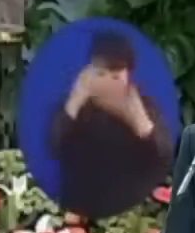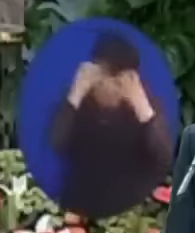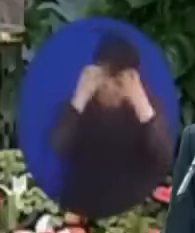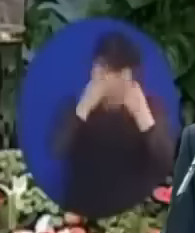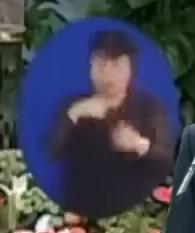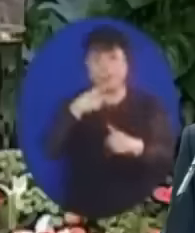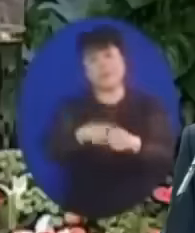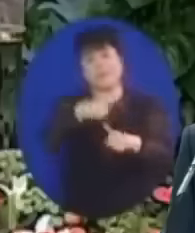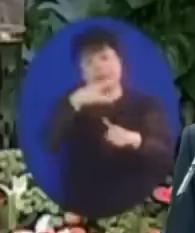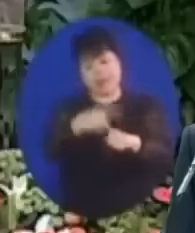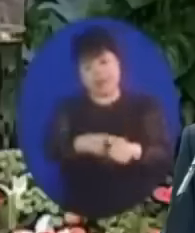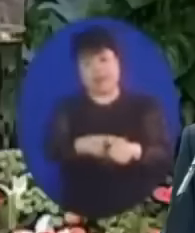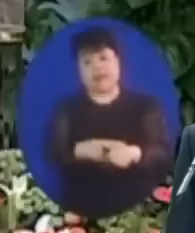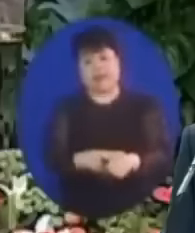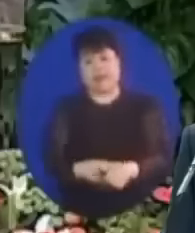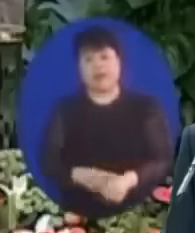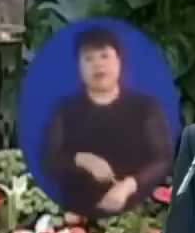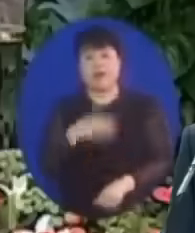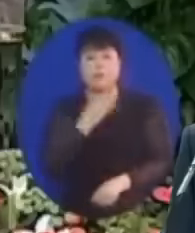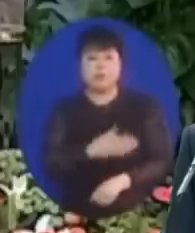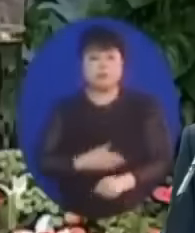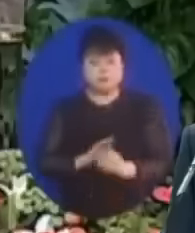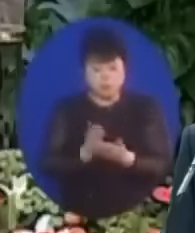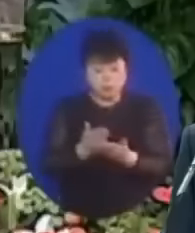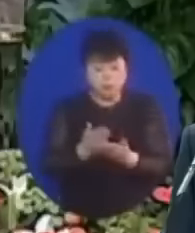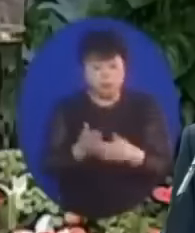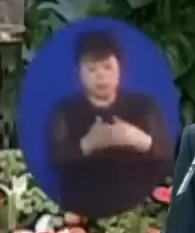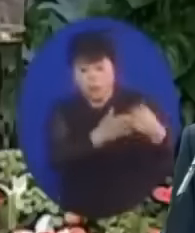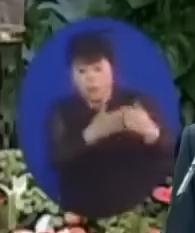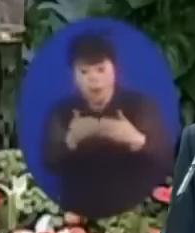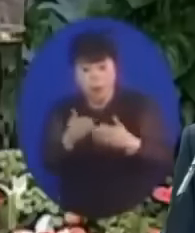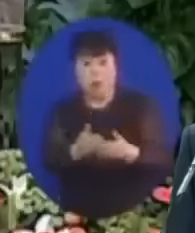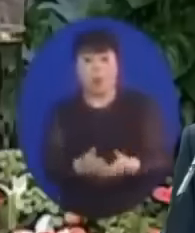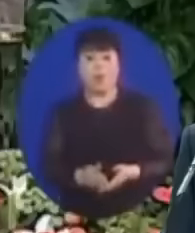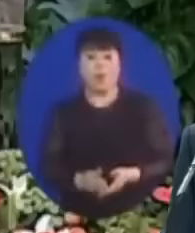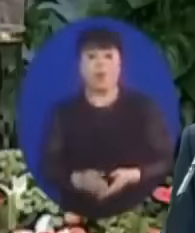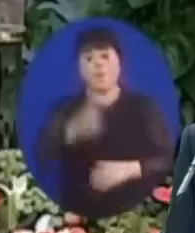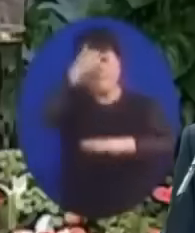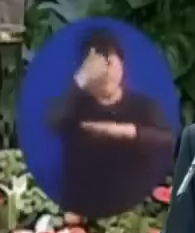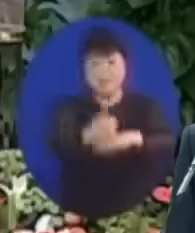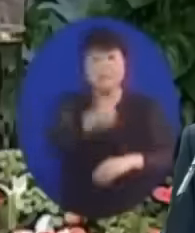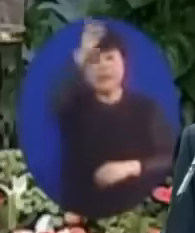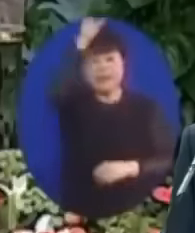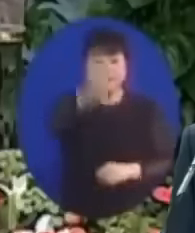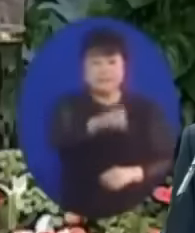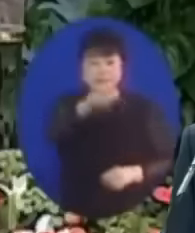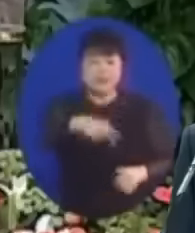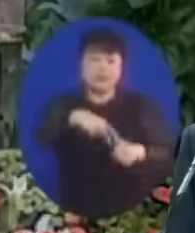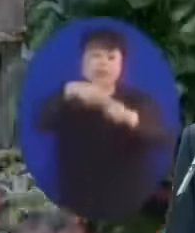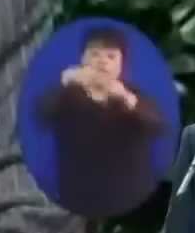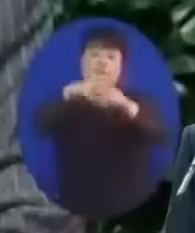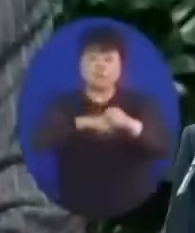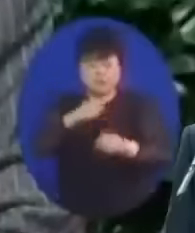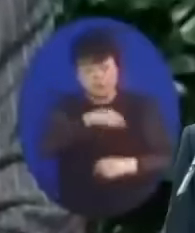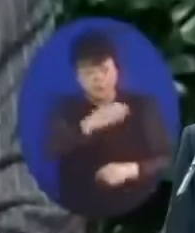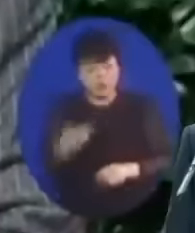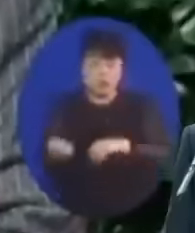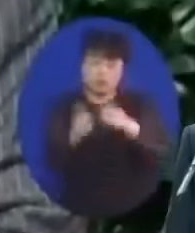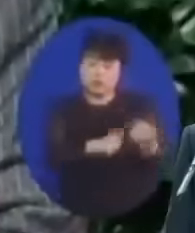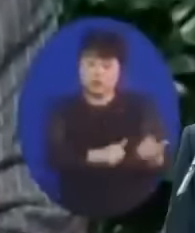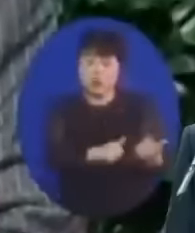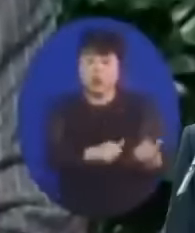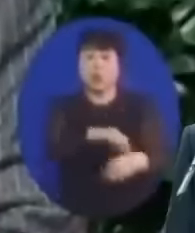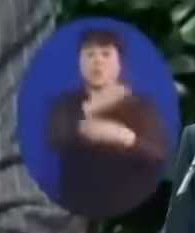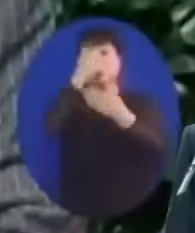고통과 핍박과 고난을 몸소 받았은 것입니다. 그리고 최후로 십자가에 달려 몸짓고 피 흘려 죽으심으로